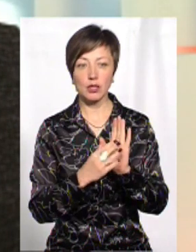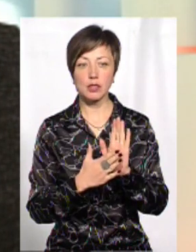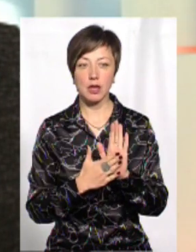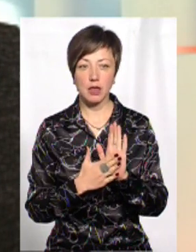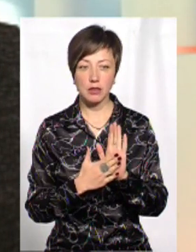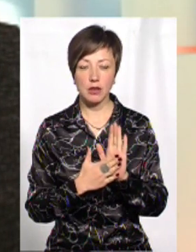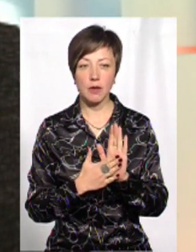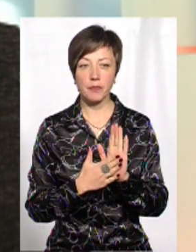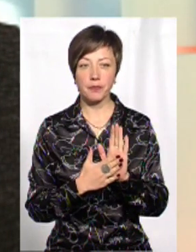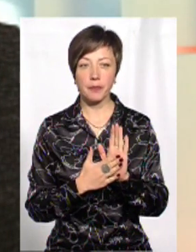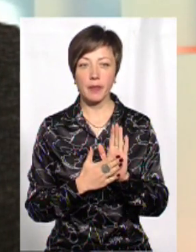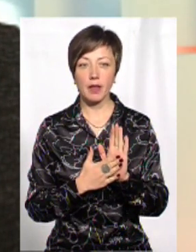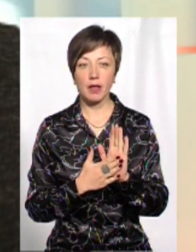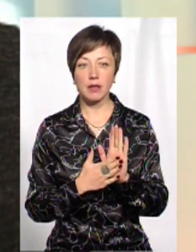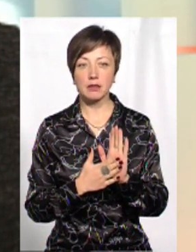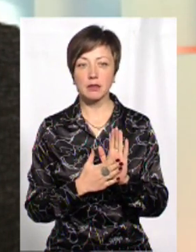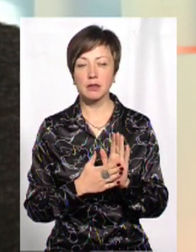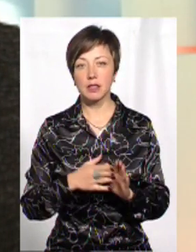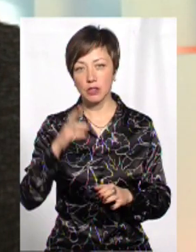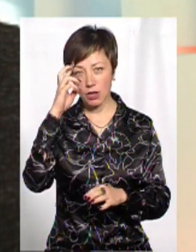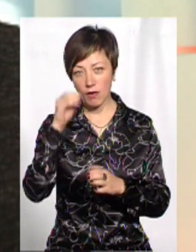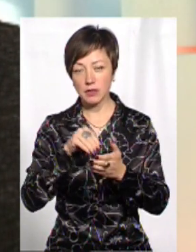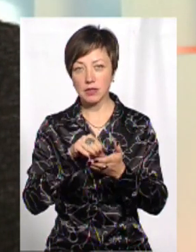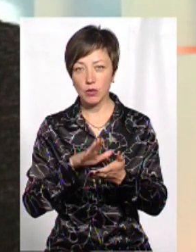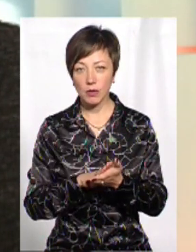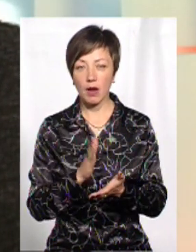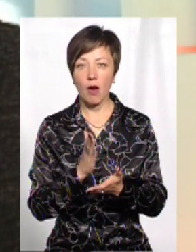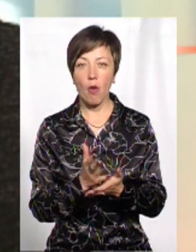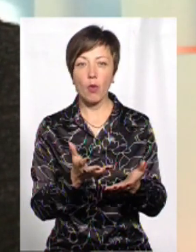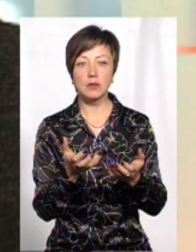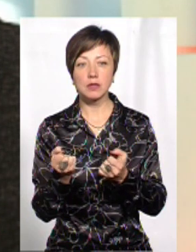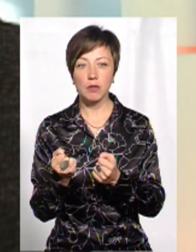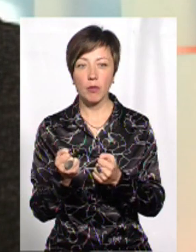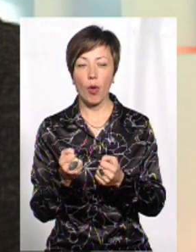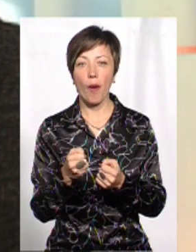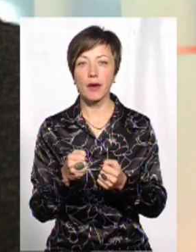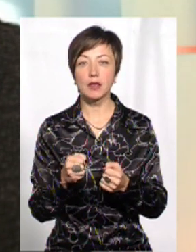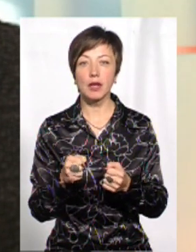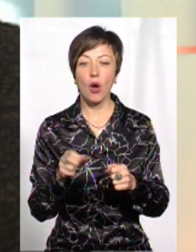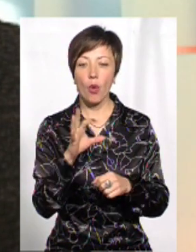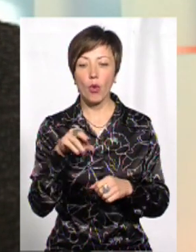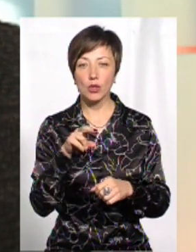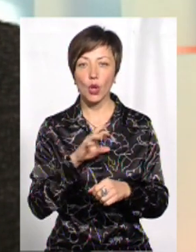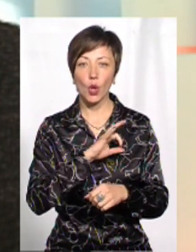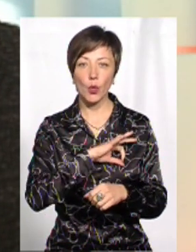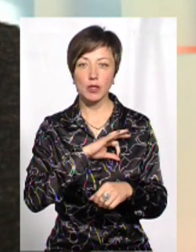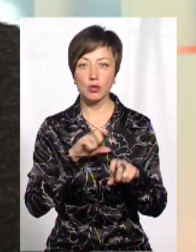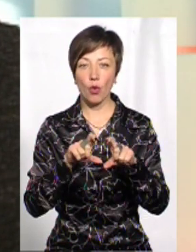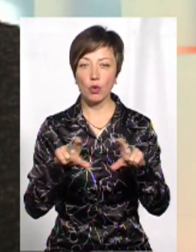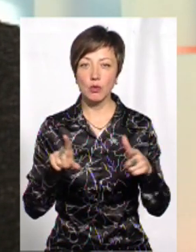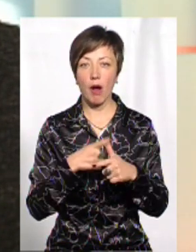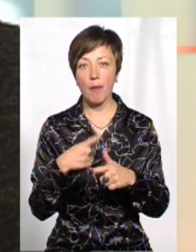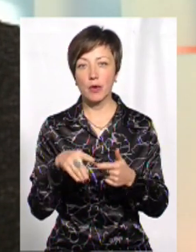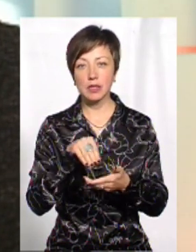реєстрацію або в державного реєстратора, встали на облік, отримали код юридичної особи, або просто ті,